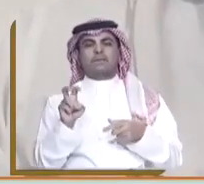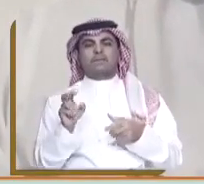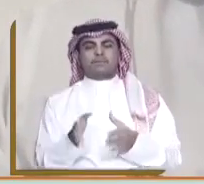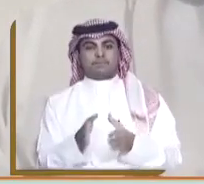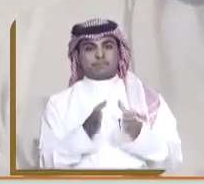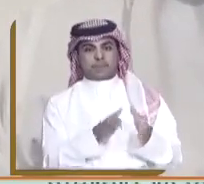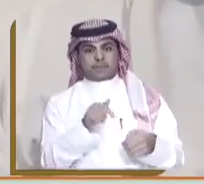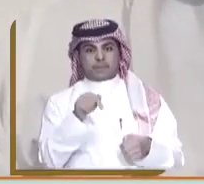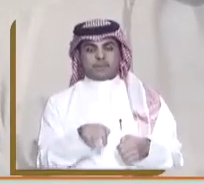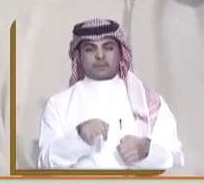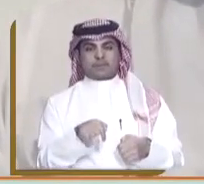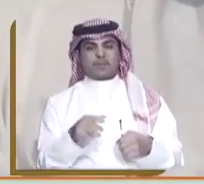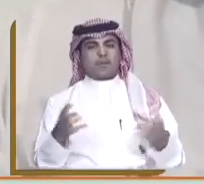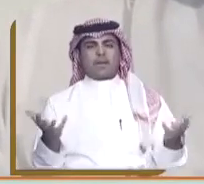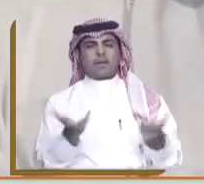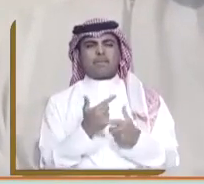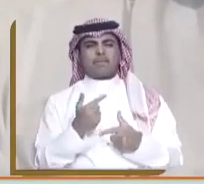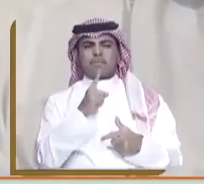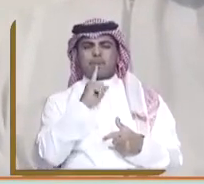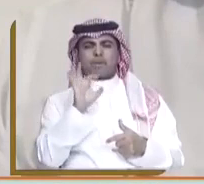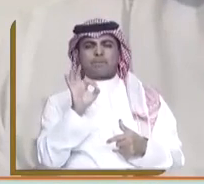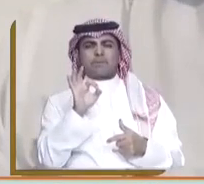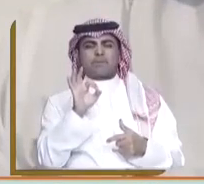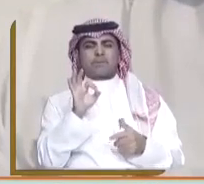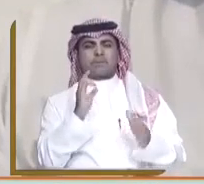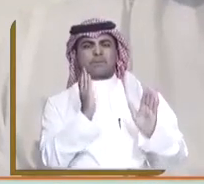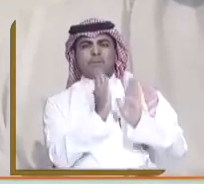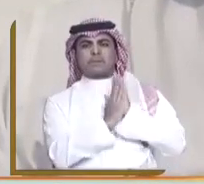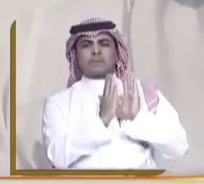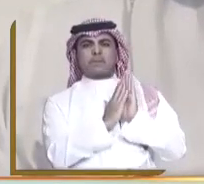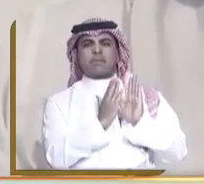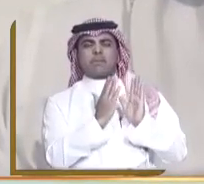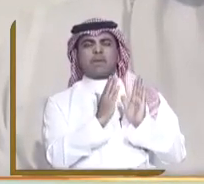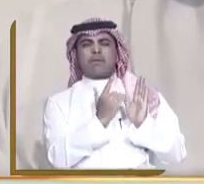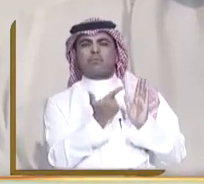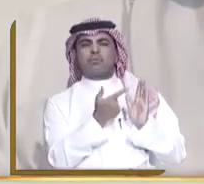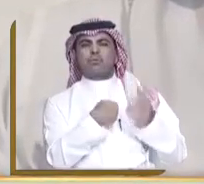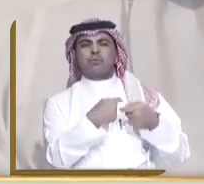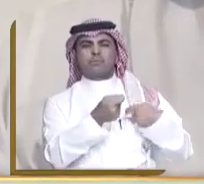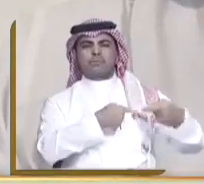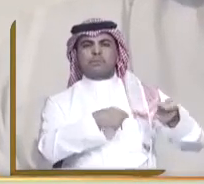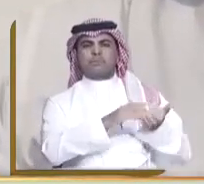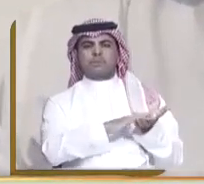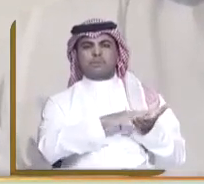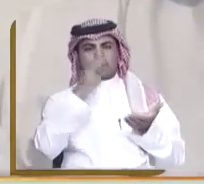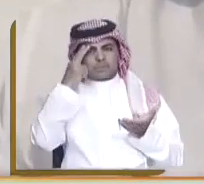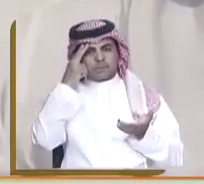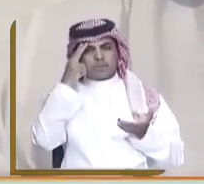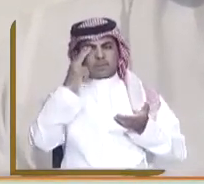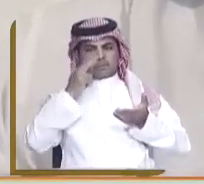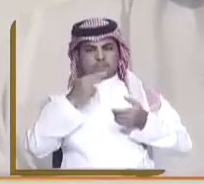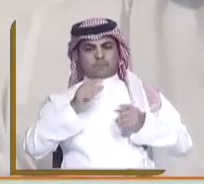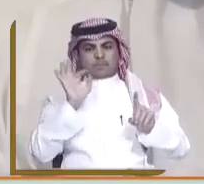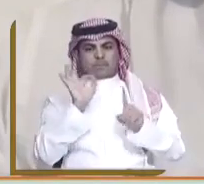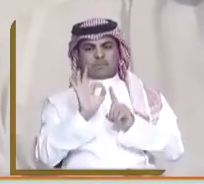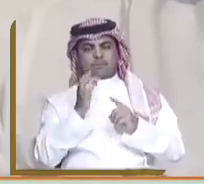في المقابل هناك ايضا 150 سجل ايطالي يعني ينمو وهذا